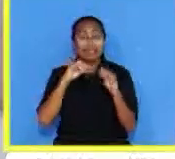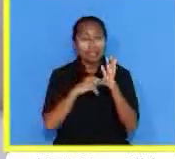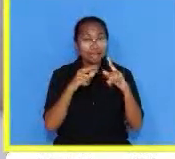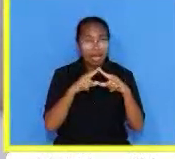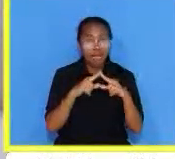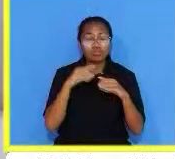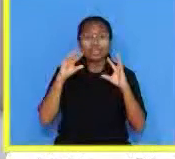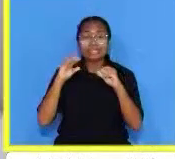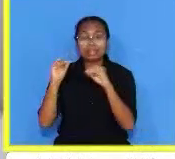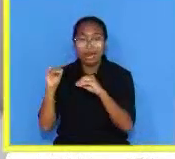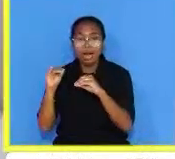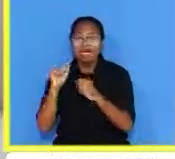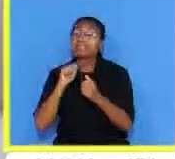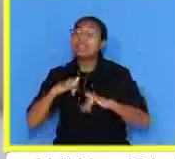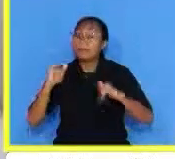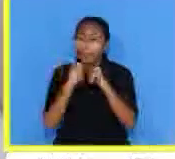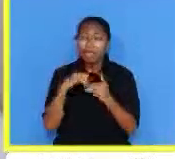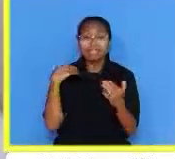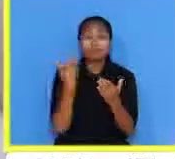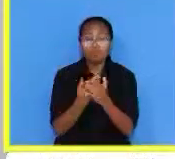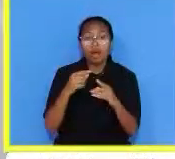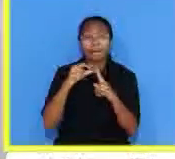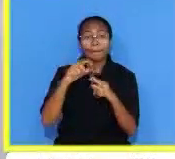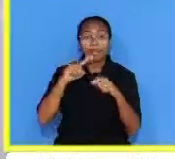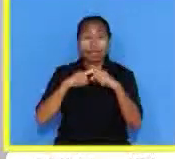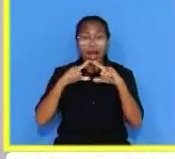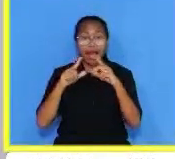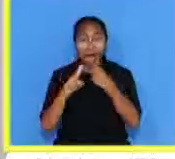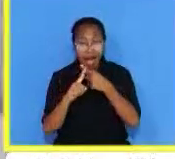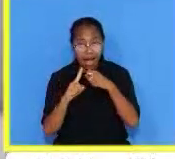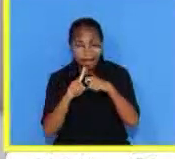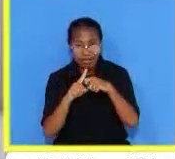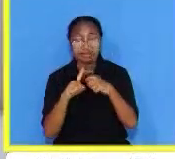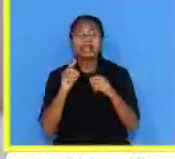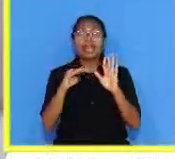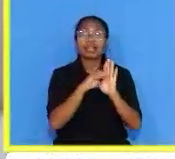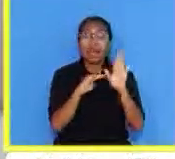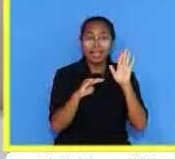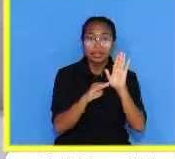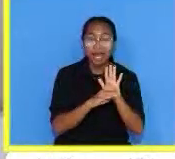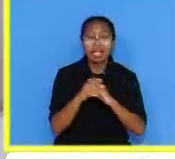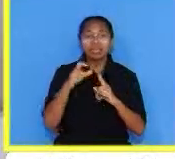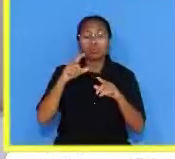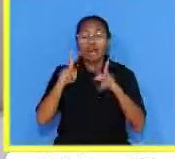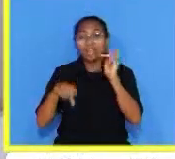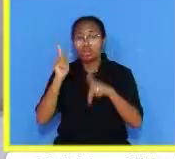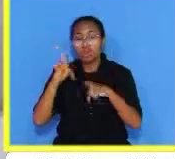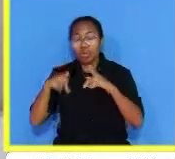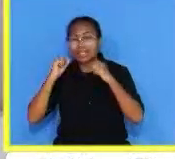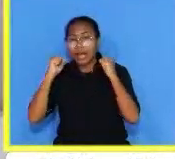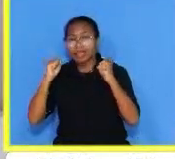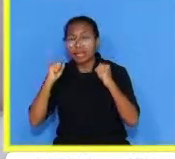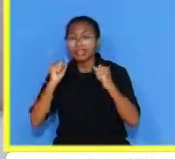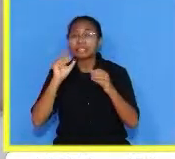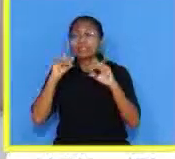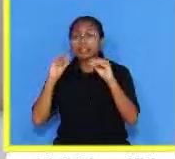semua pihak. Kalau untuk pendataan dan penggerakan, Dinas Kesehatan tentunya berkolaborasi dengan Dinas